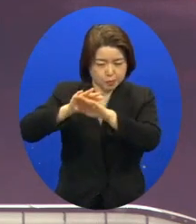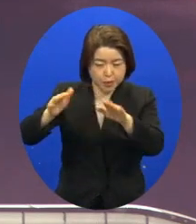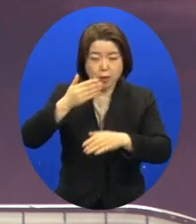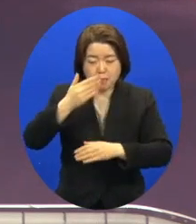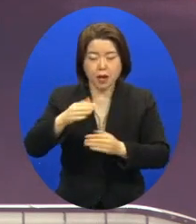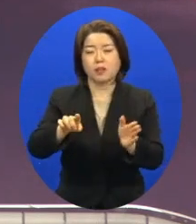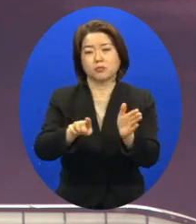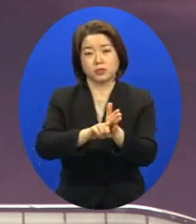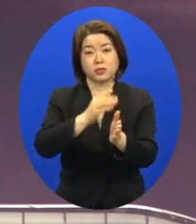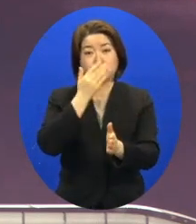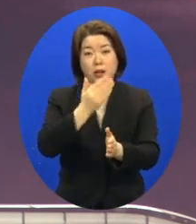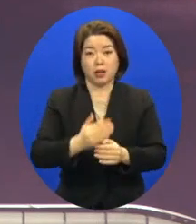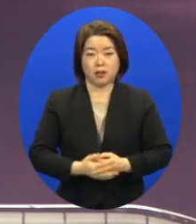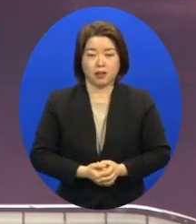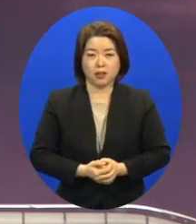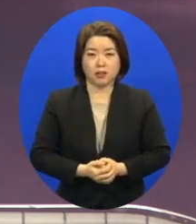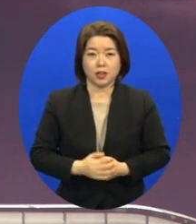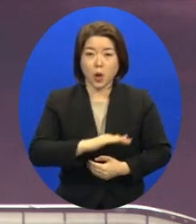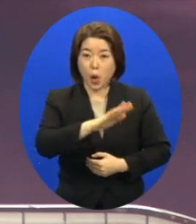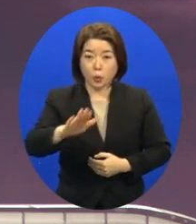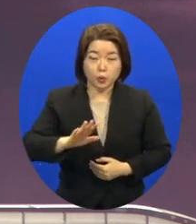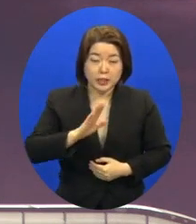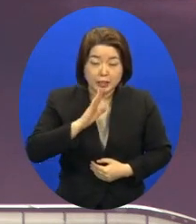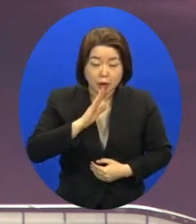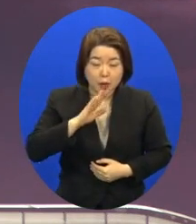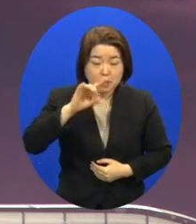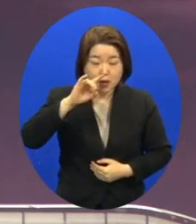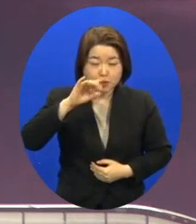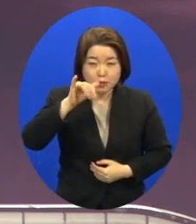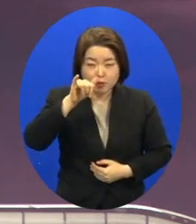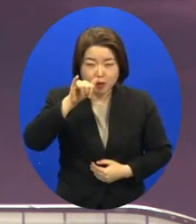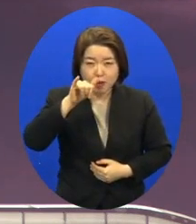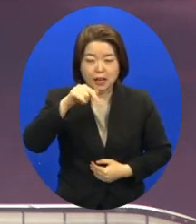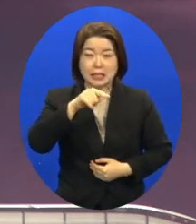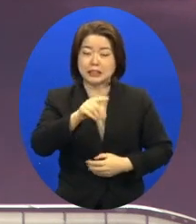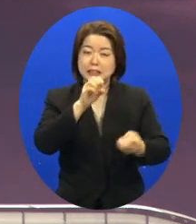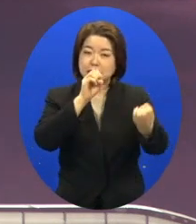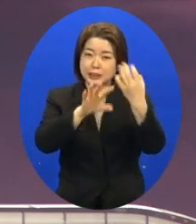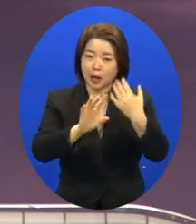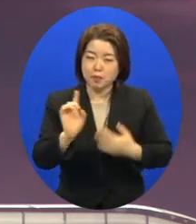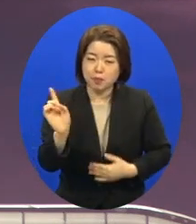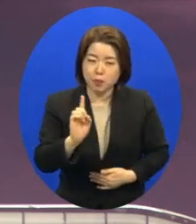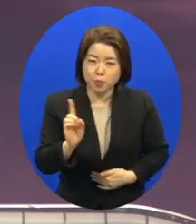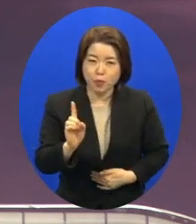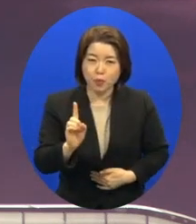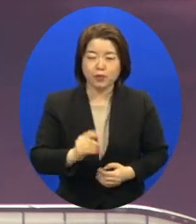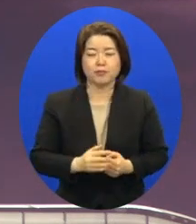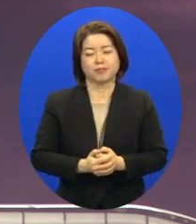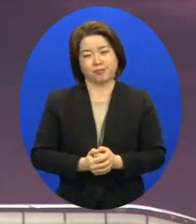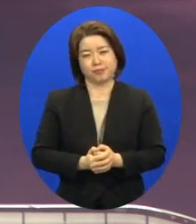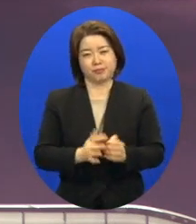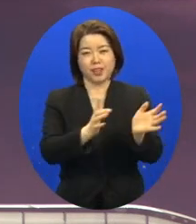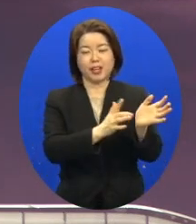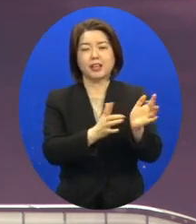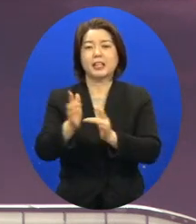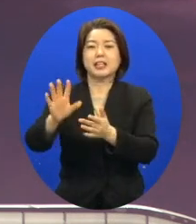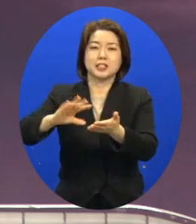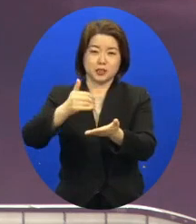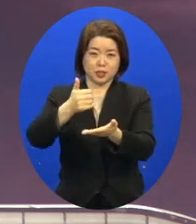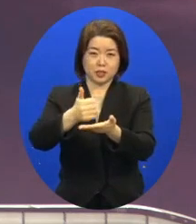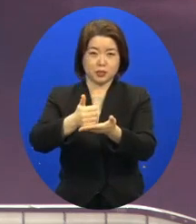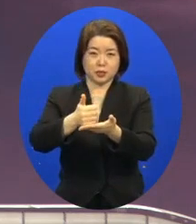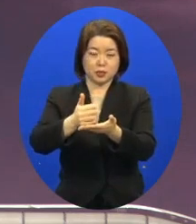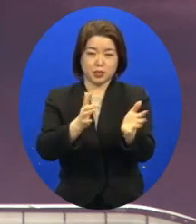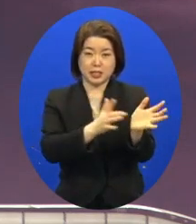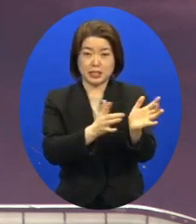수 있었어요. 우리도 정말 궁금하지요. 정말 그런 답이 뭘까? 예수 그리스도이십니다.